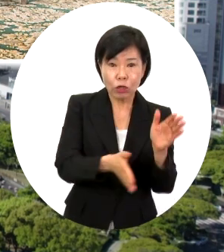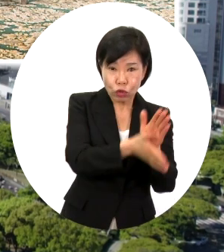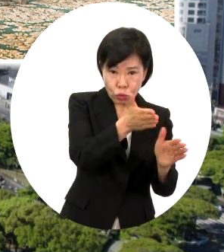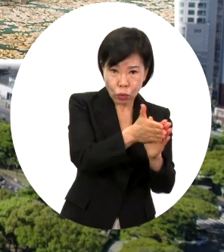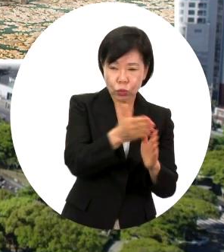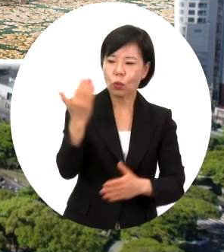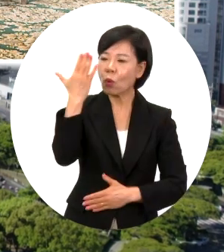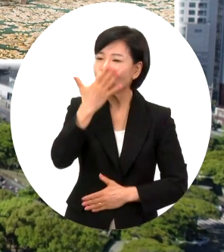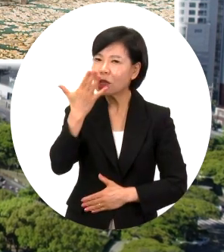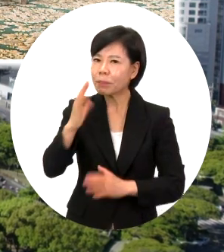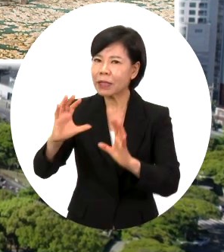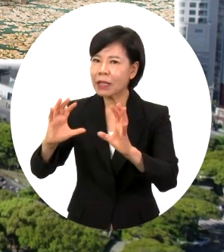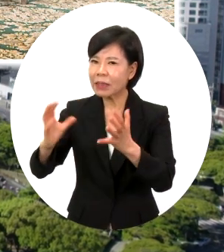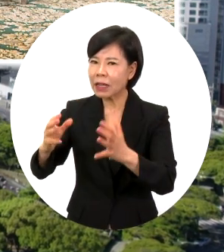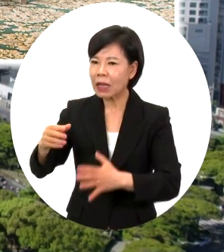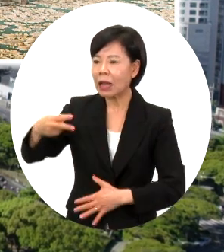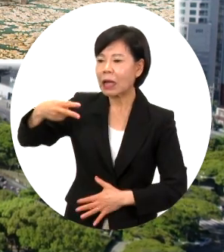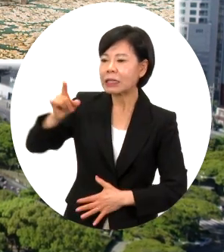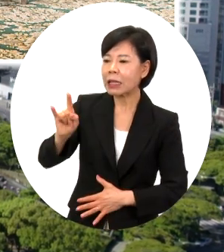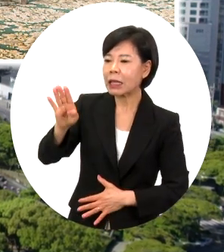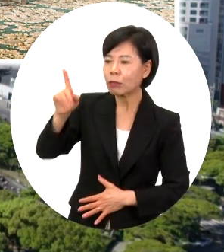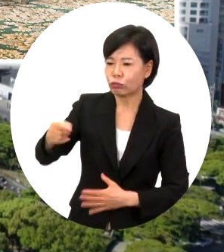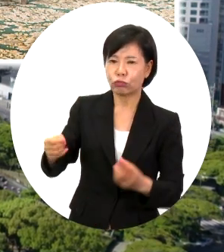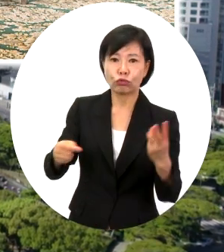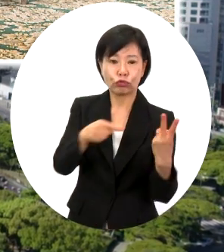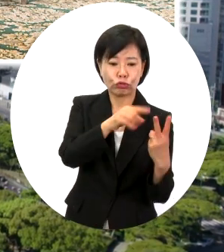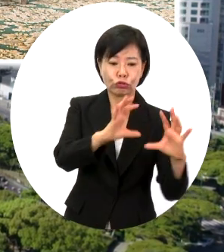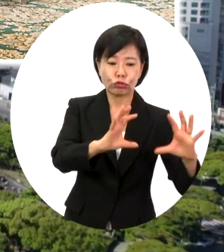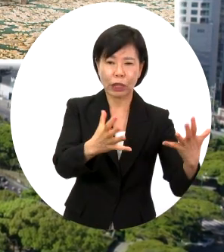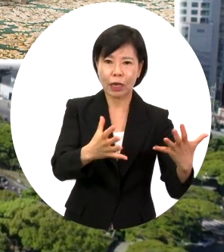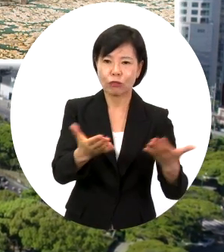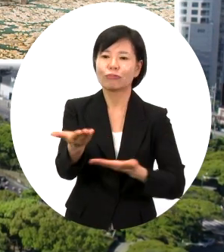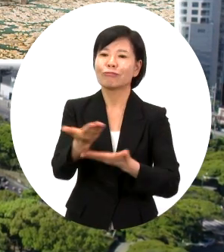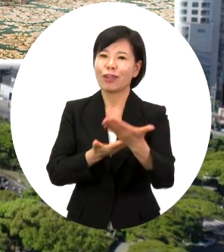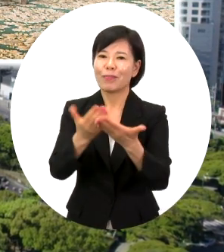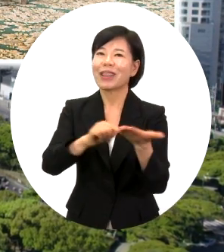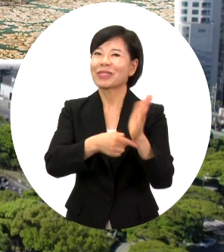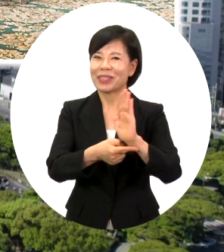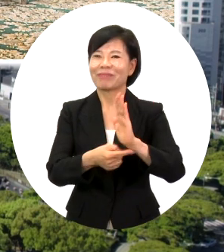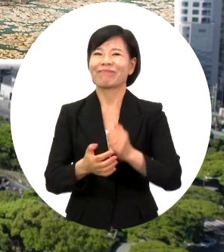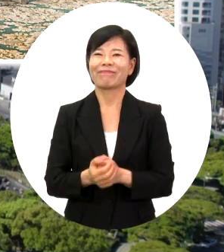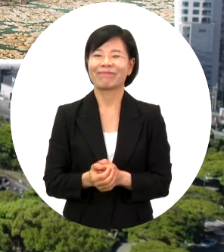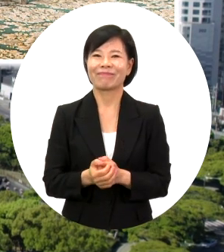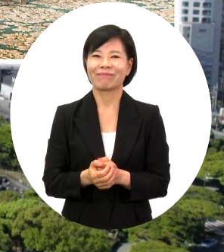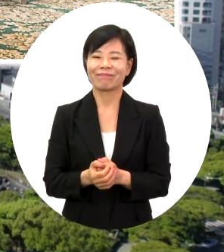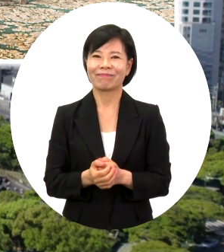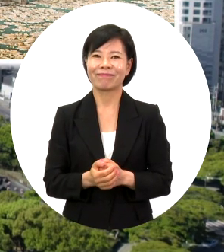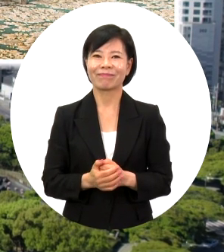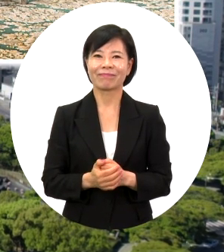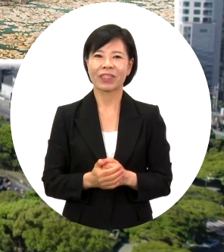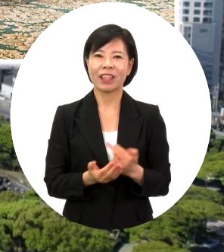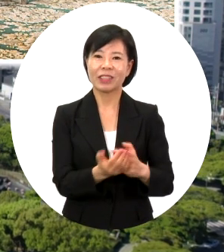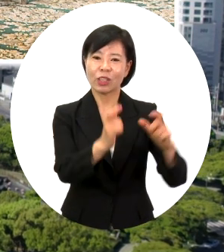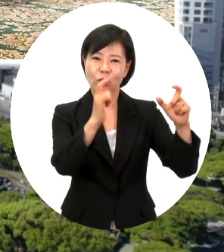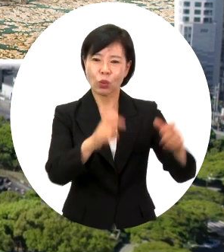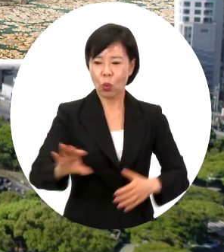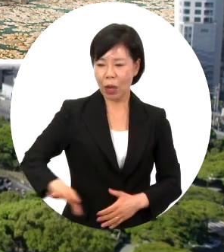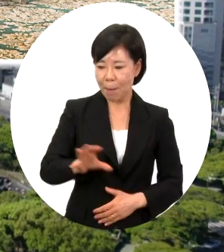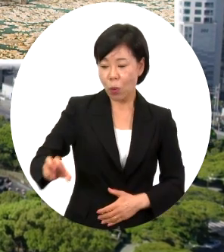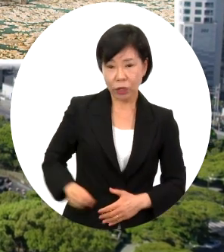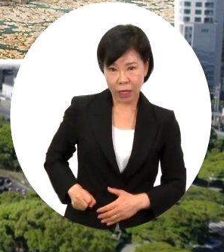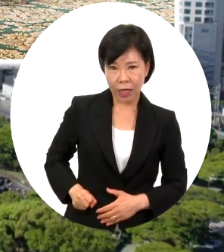수도 프놈펜주와 필리핀 대표 관광도시 세부주와 실무교류 협약 소식 전해드리겠습니다.